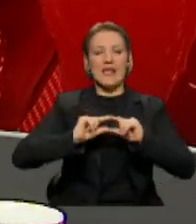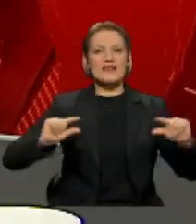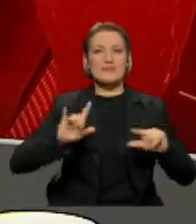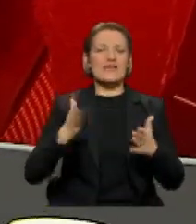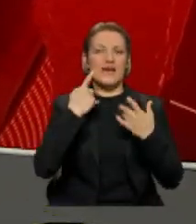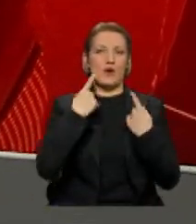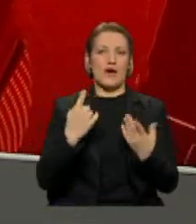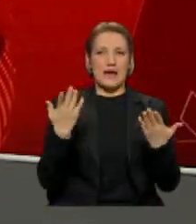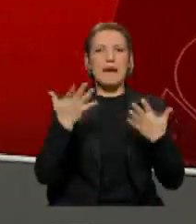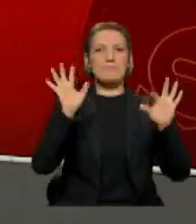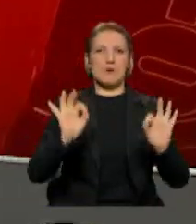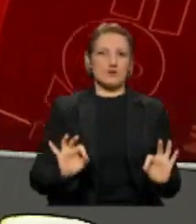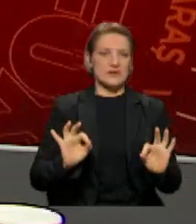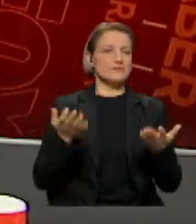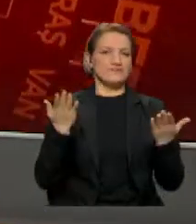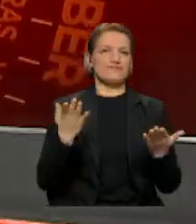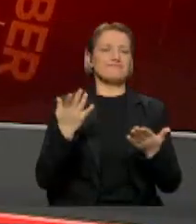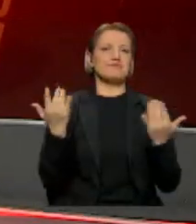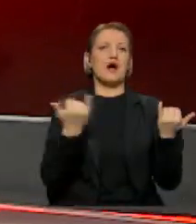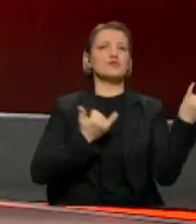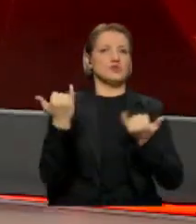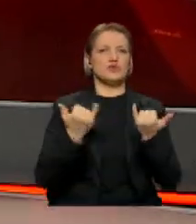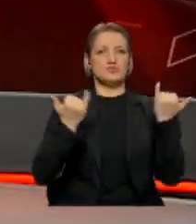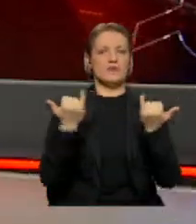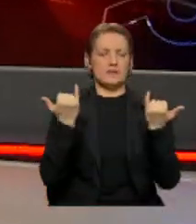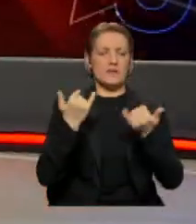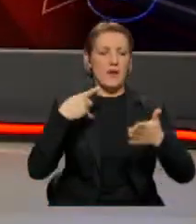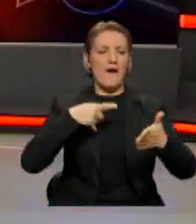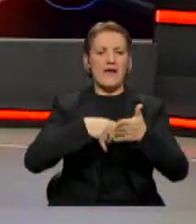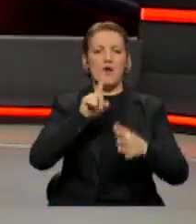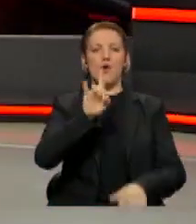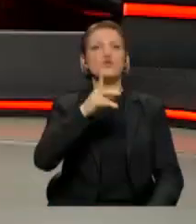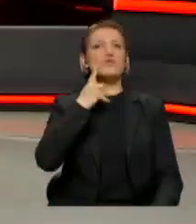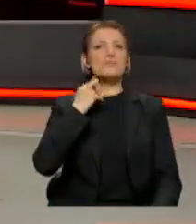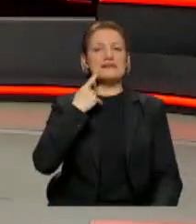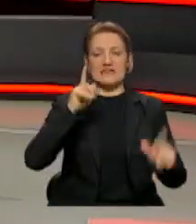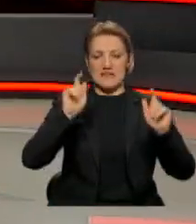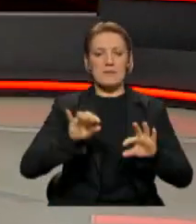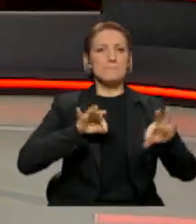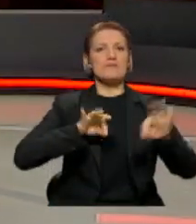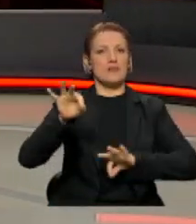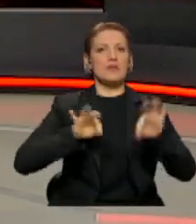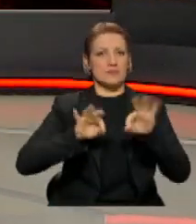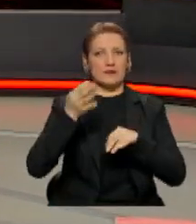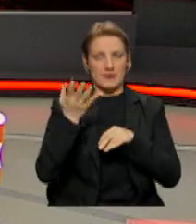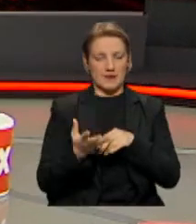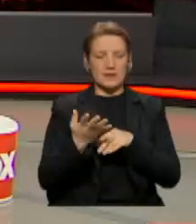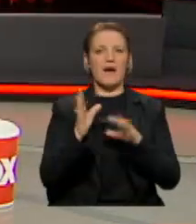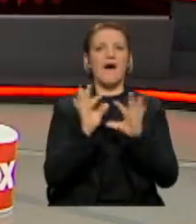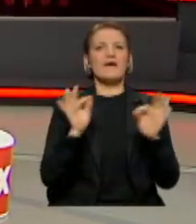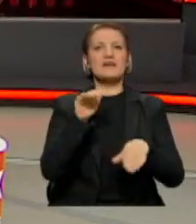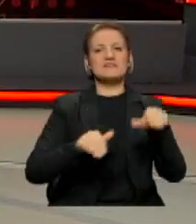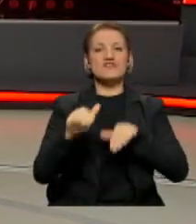Hemen başlayalım zaten Tartışmanın odağında 14 Mayıs'ta yapılması planlanan Erken